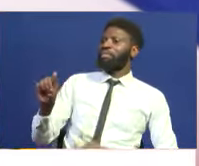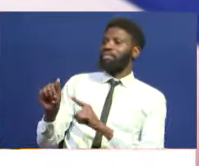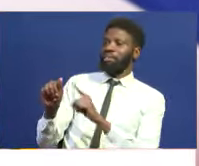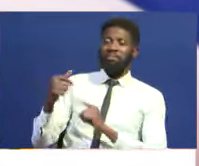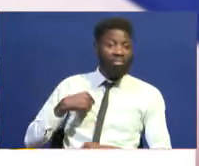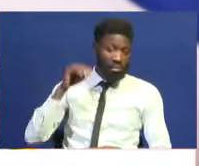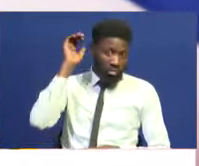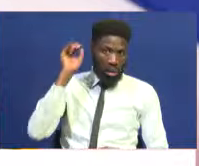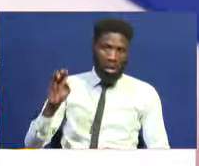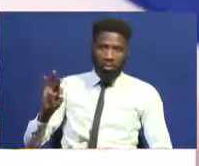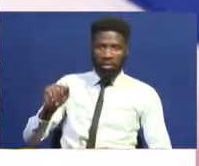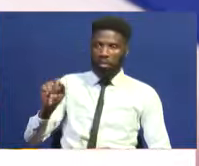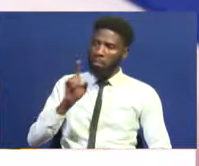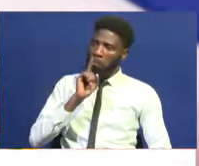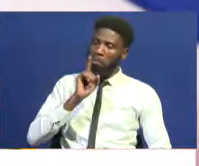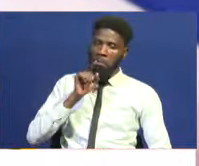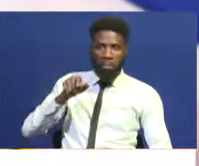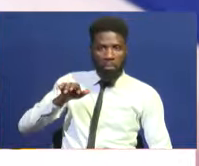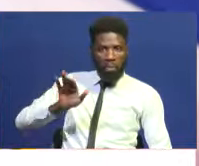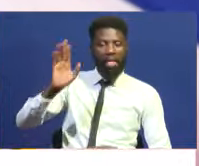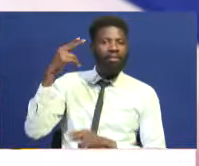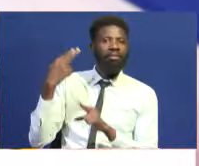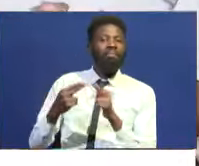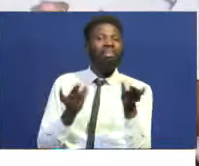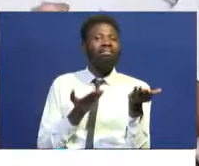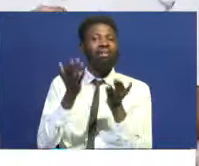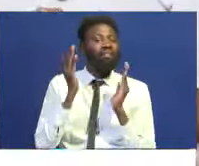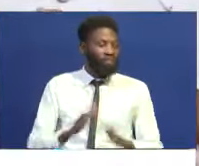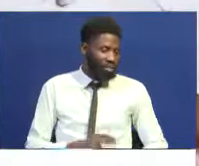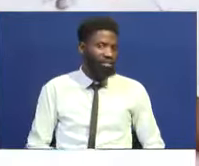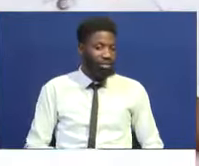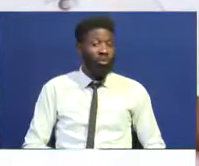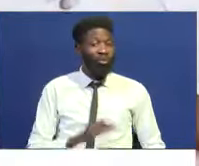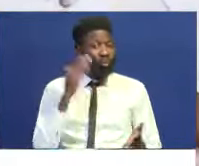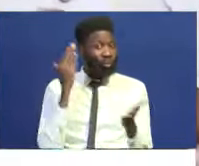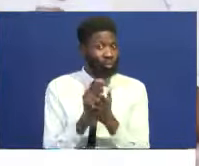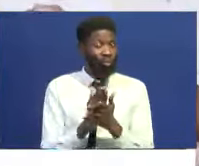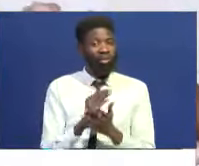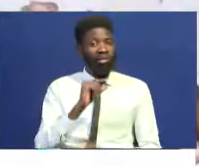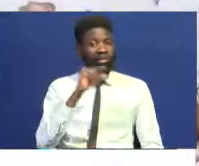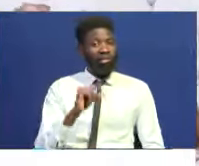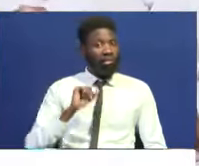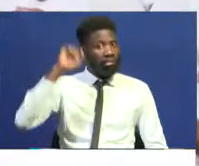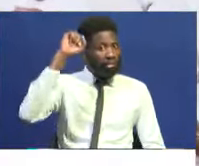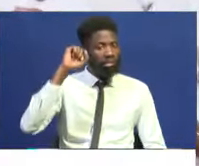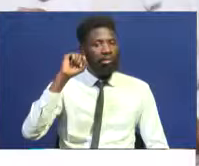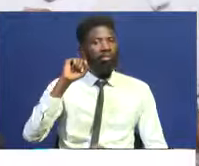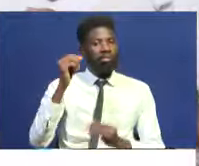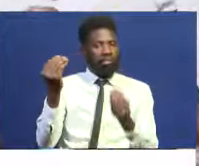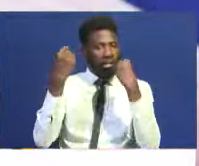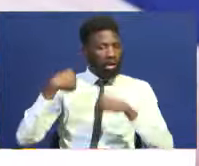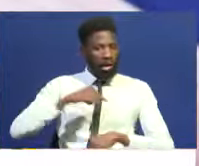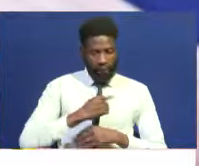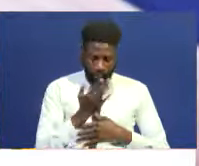hizi mnajiita watumishi, awa Gen Z wametuleta chini sisi wote,